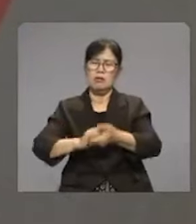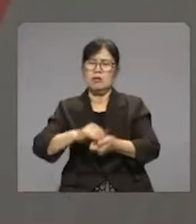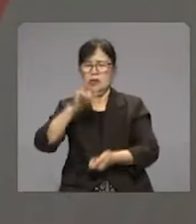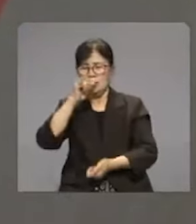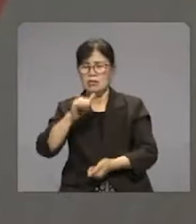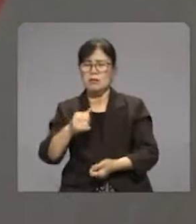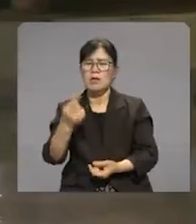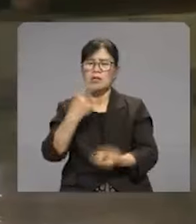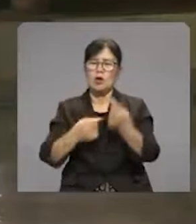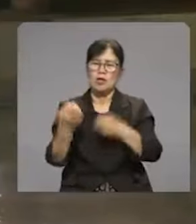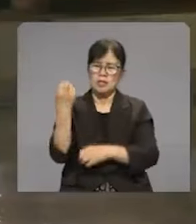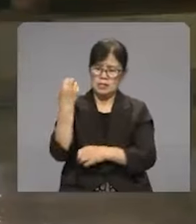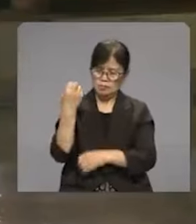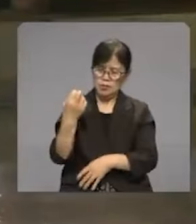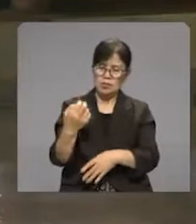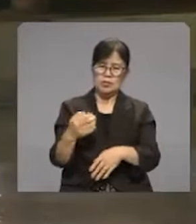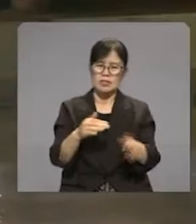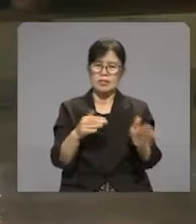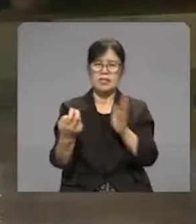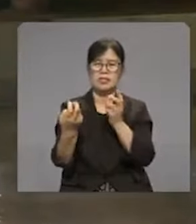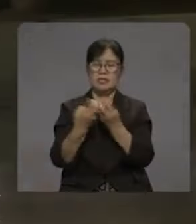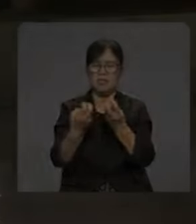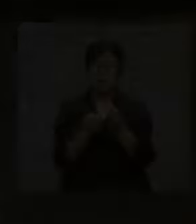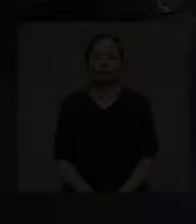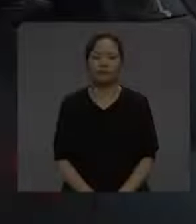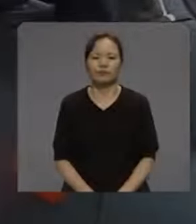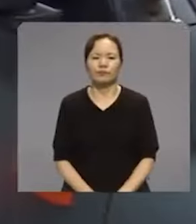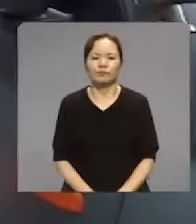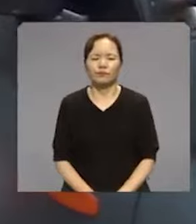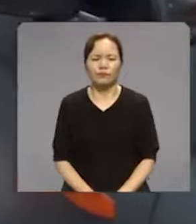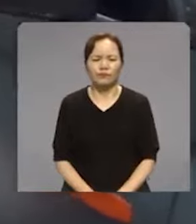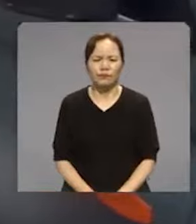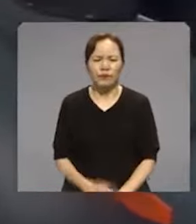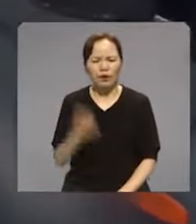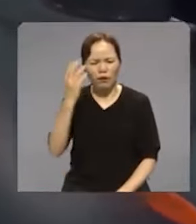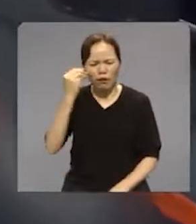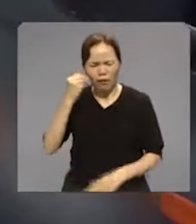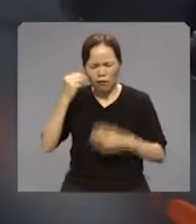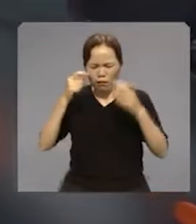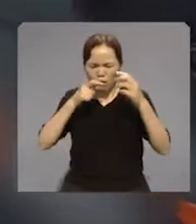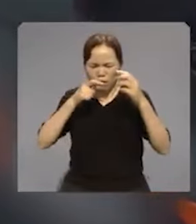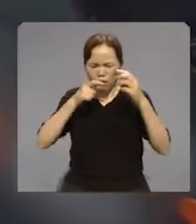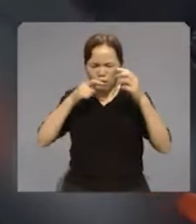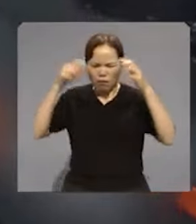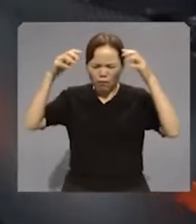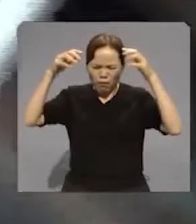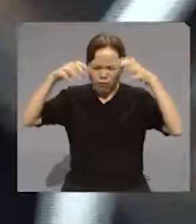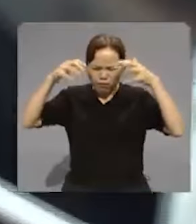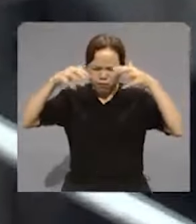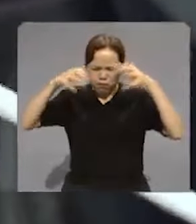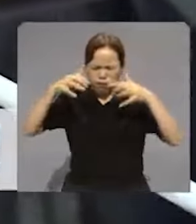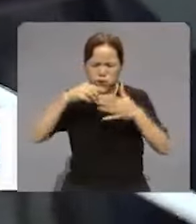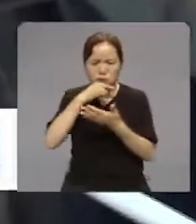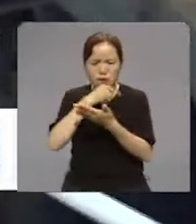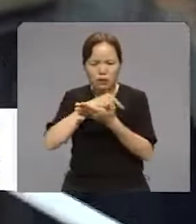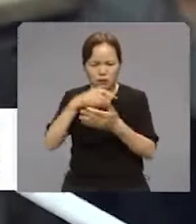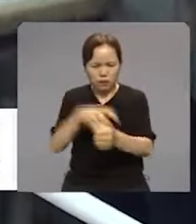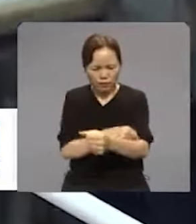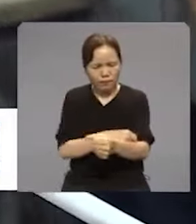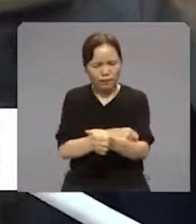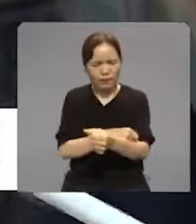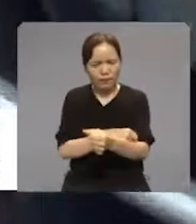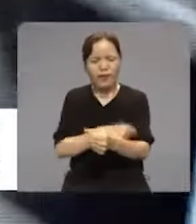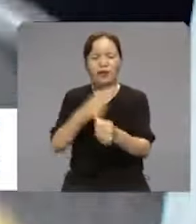보다 근본적인 대책 마련이 절실하다는 지적입니다. 이상기후로 폭염이 재난 수준이 되면서 노동자들